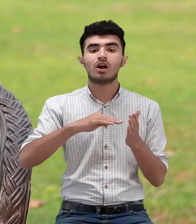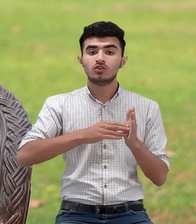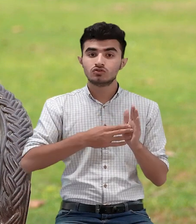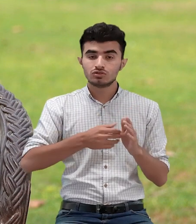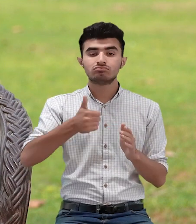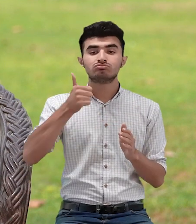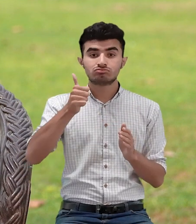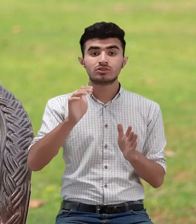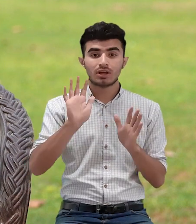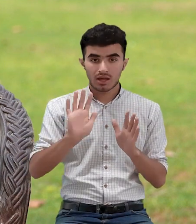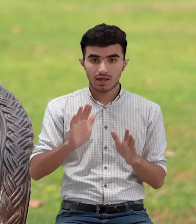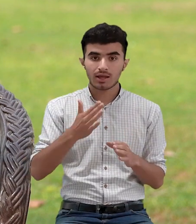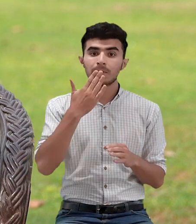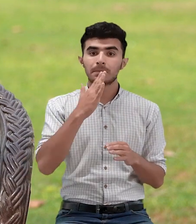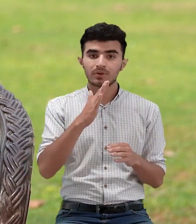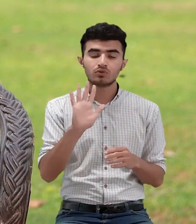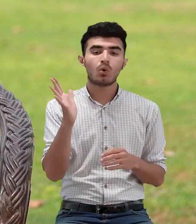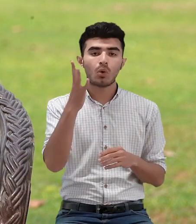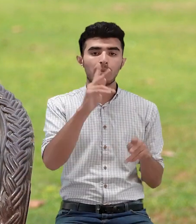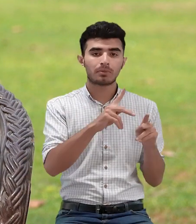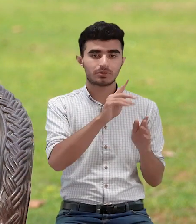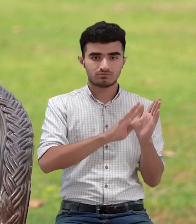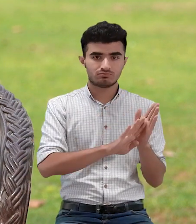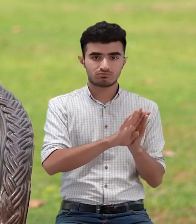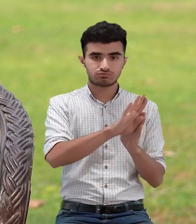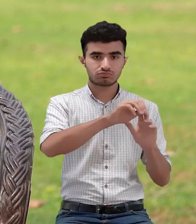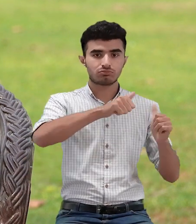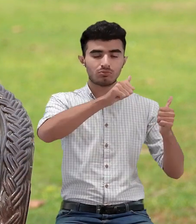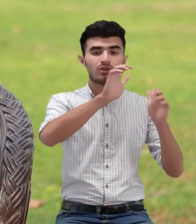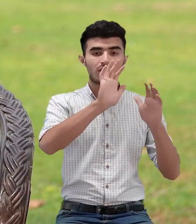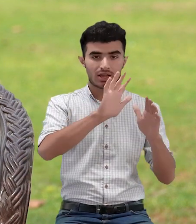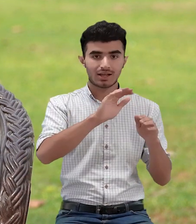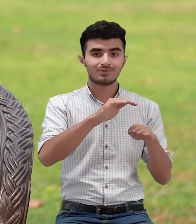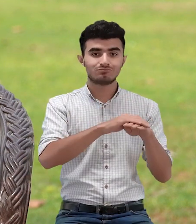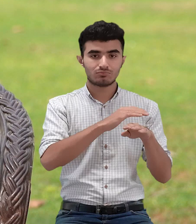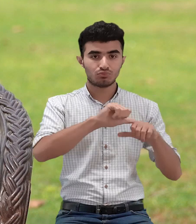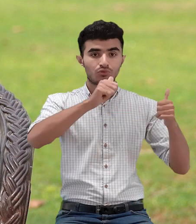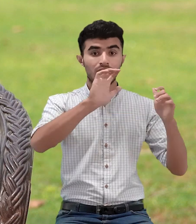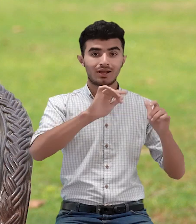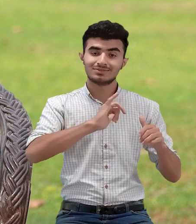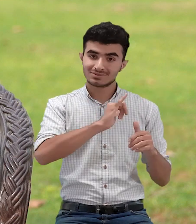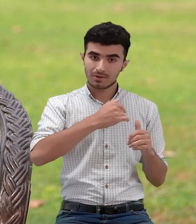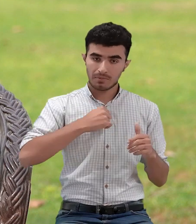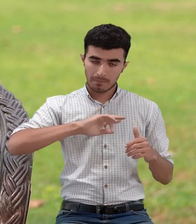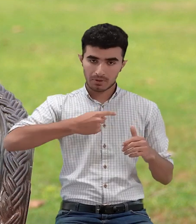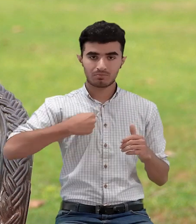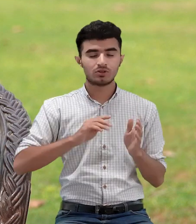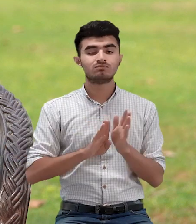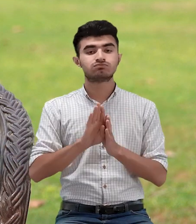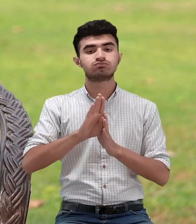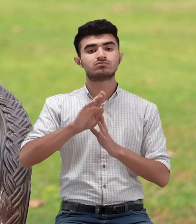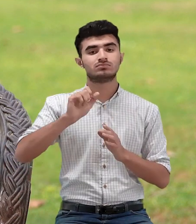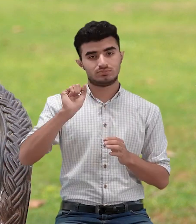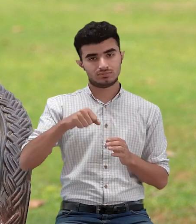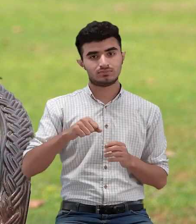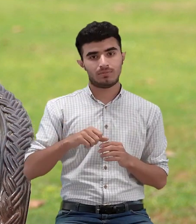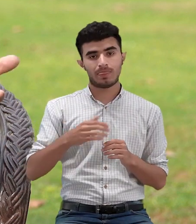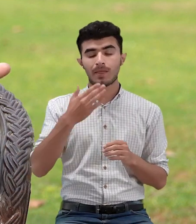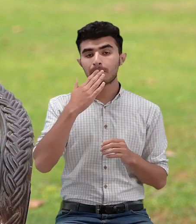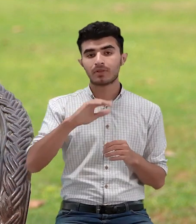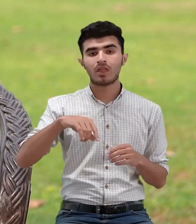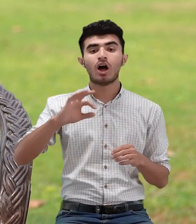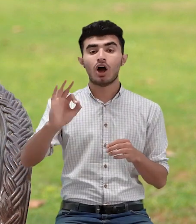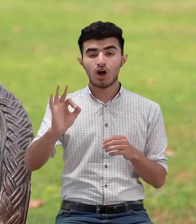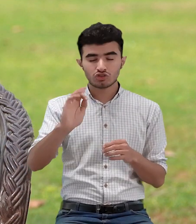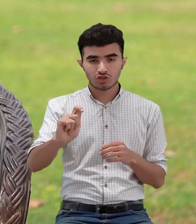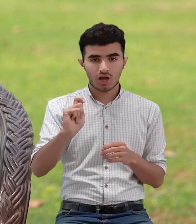है, करना चाहिए कि कोई आदमी आगे निकल गया है नेकी में, तो मैं भी उससे आगे निकलूँ। तो नेकी में, अच्छे कामों में, दुनिया